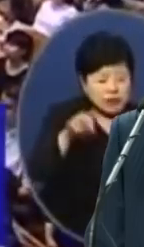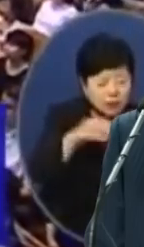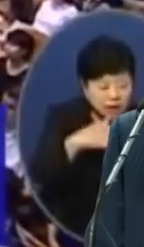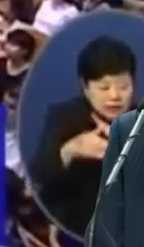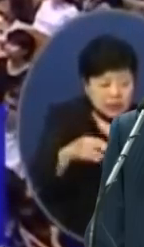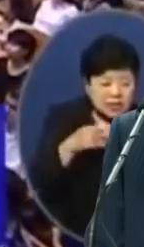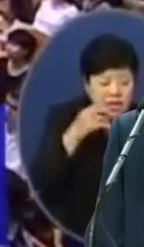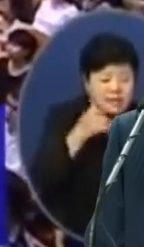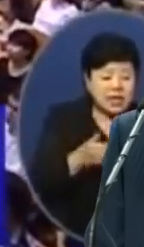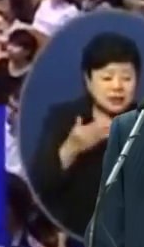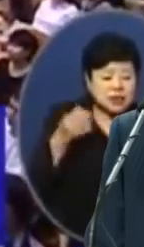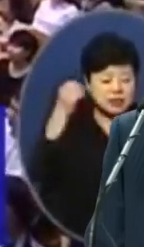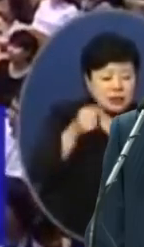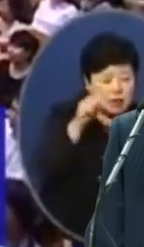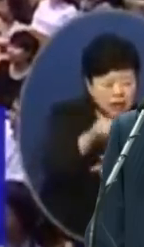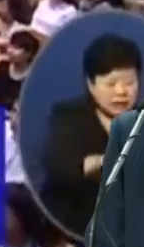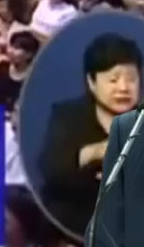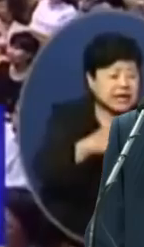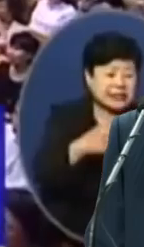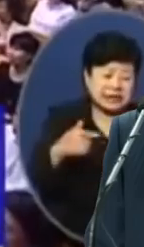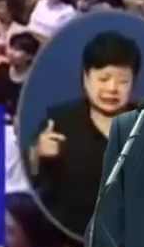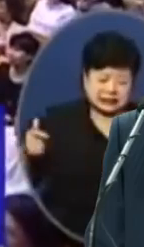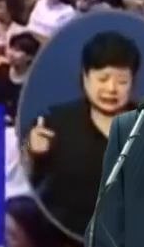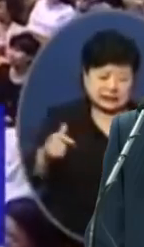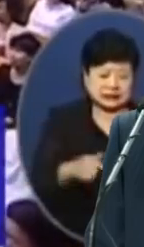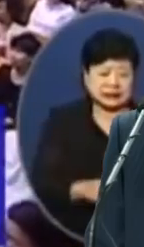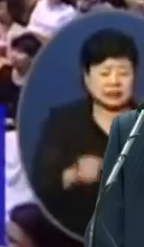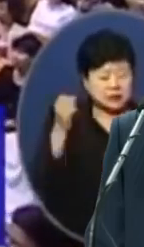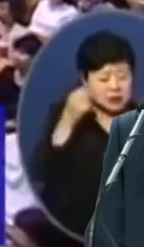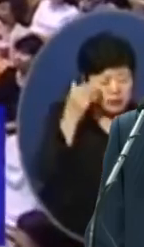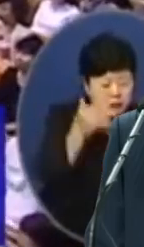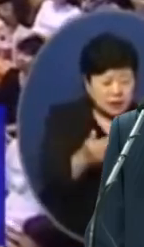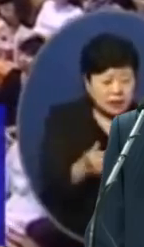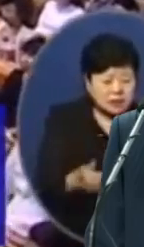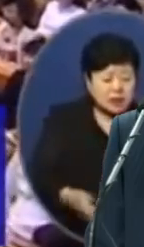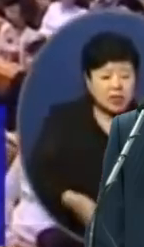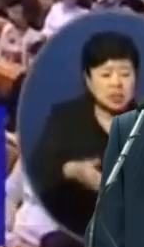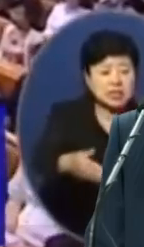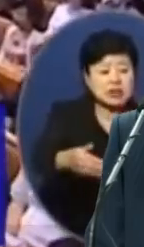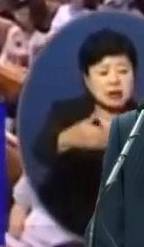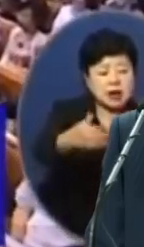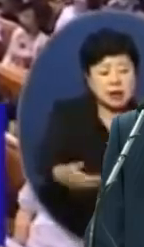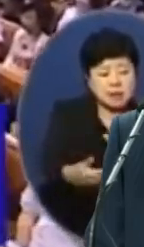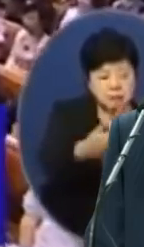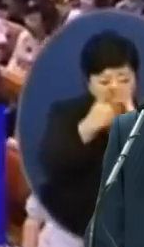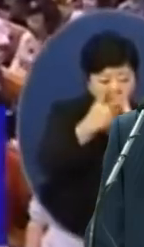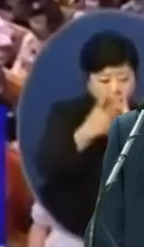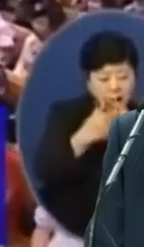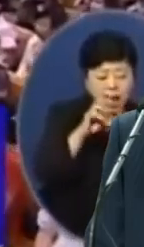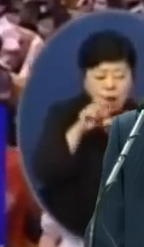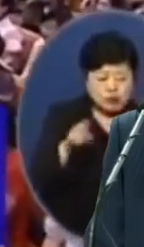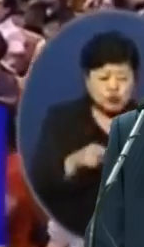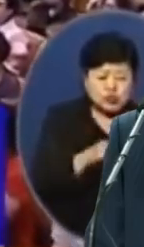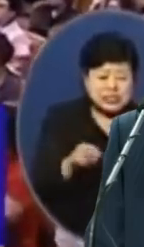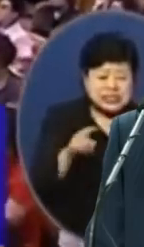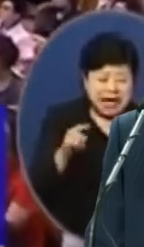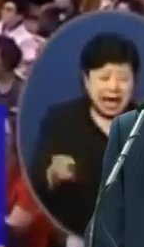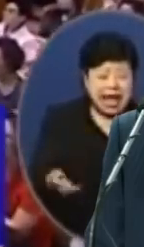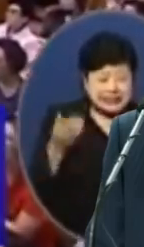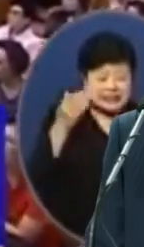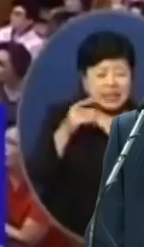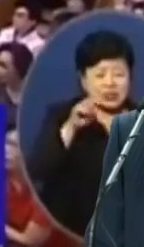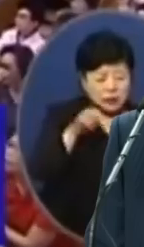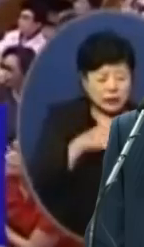애서되 예수의 영이 허락지 아니하시는지라. 성령이 길을 막았다는 것입니다. 무시아를 지나 드로아로 내려갔는데